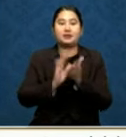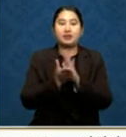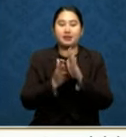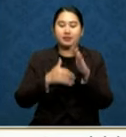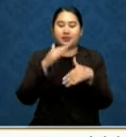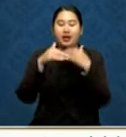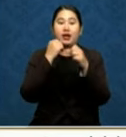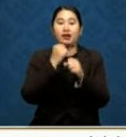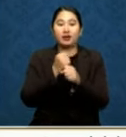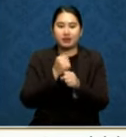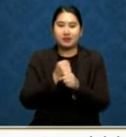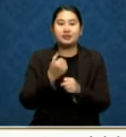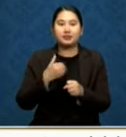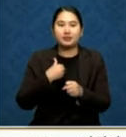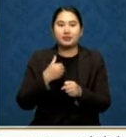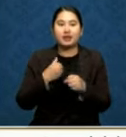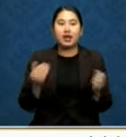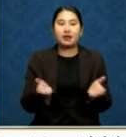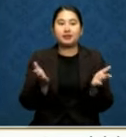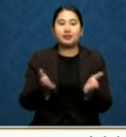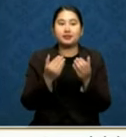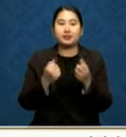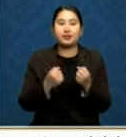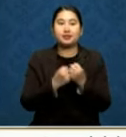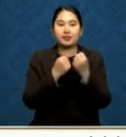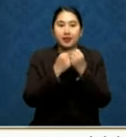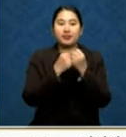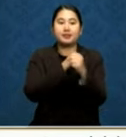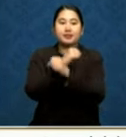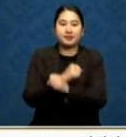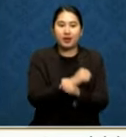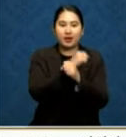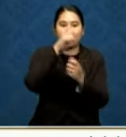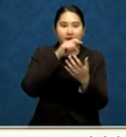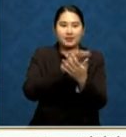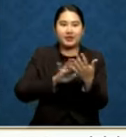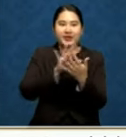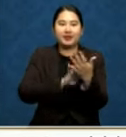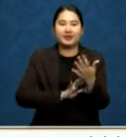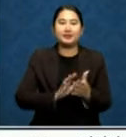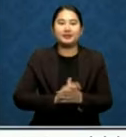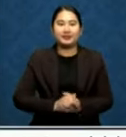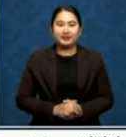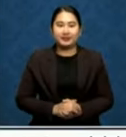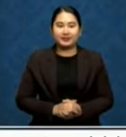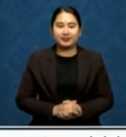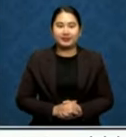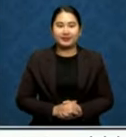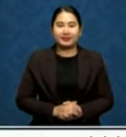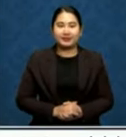การดำเนินงานเพื่อขับเคลื่อนอุตสาหกรรมป้องกันประเทศของประเทศไทยต่อไปครับ ครับขอบคุณครับ